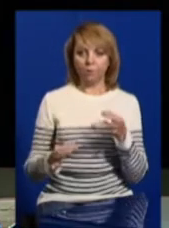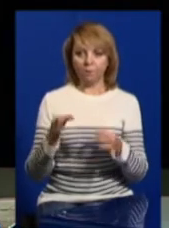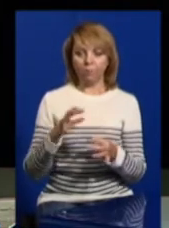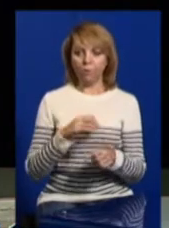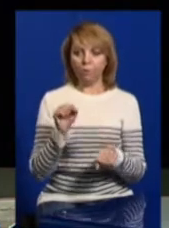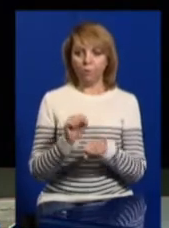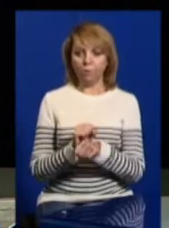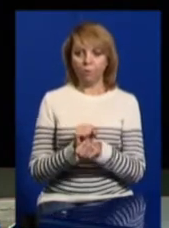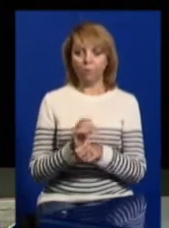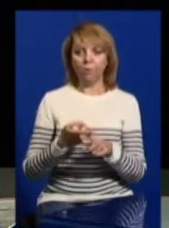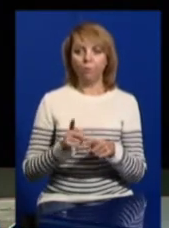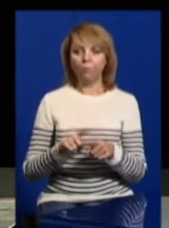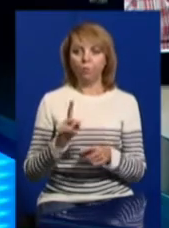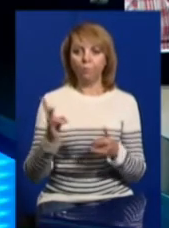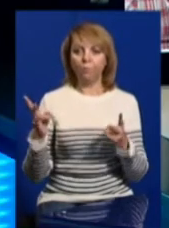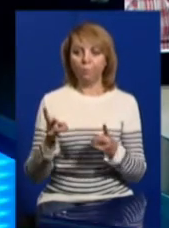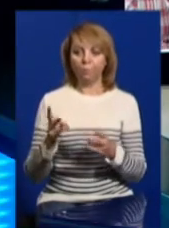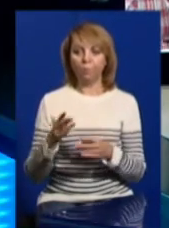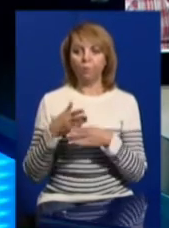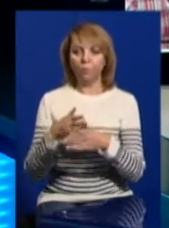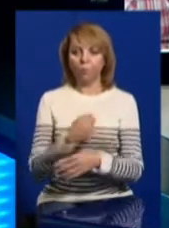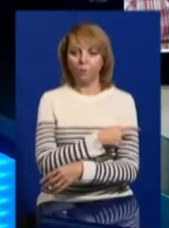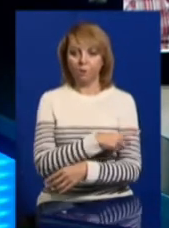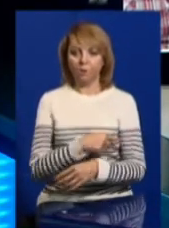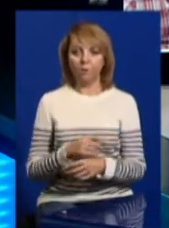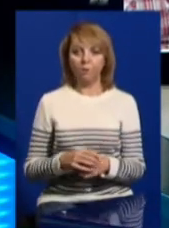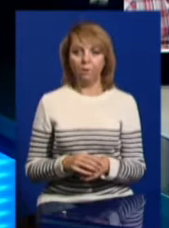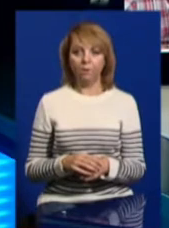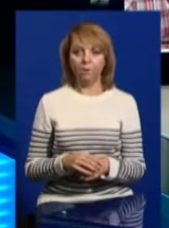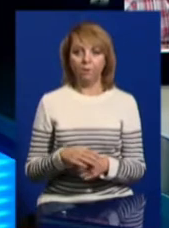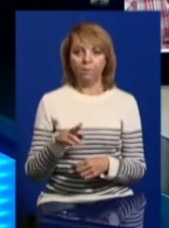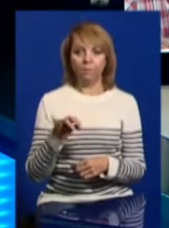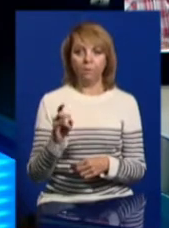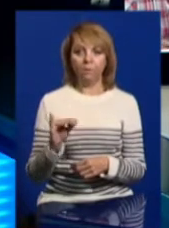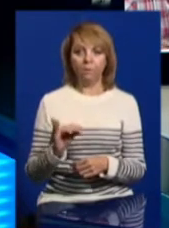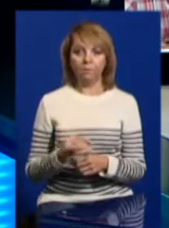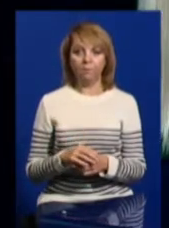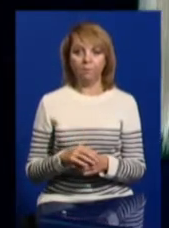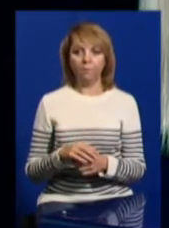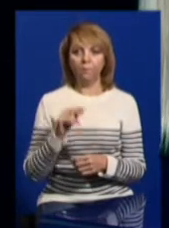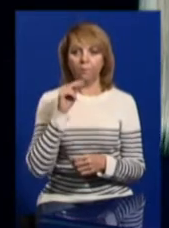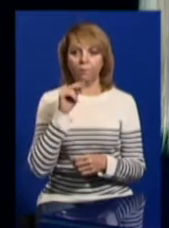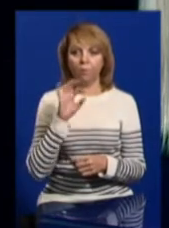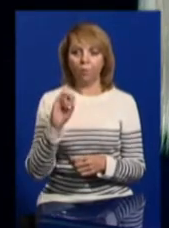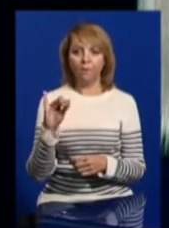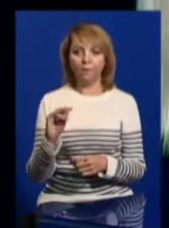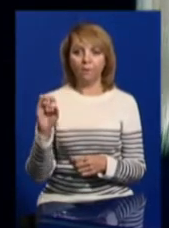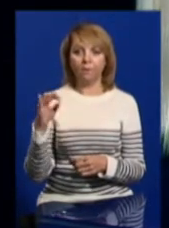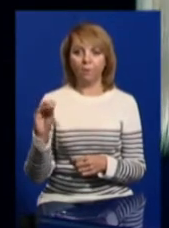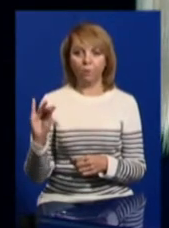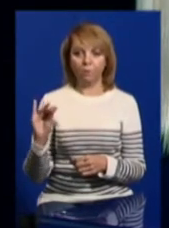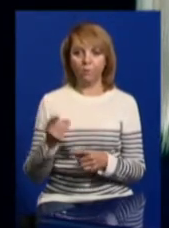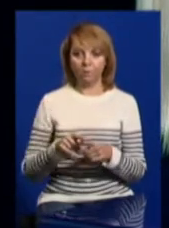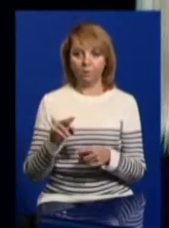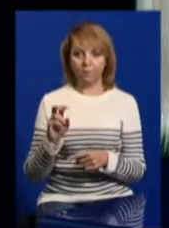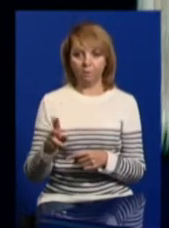припинене через те, що знадобилася допомога медична пані обвинуваченій Олені Зайцевій, да? Так. Це